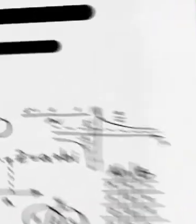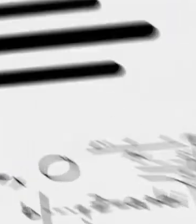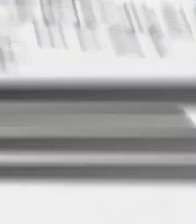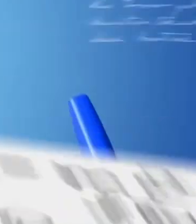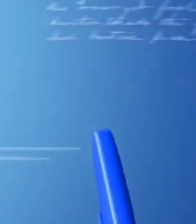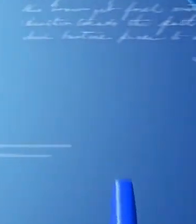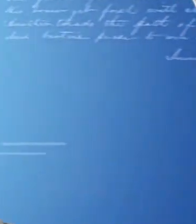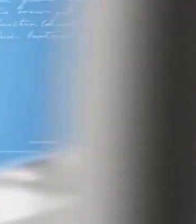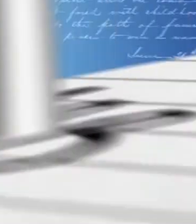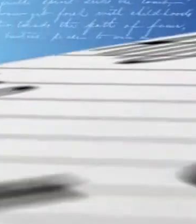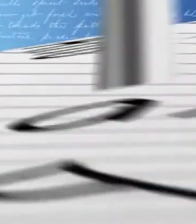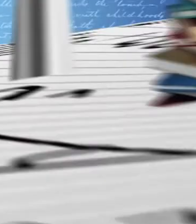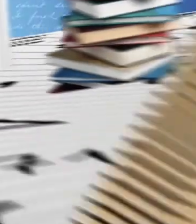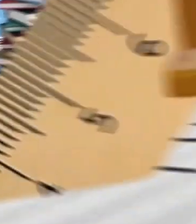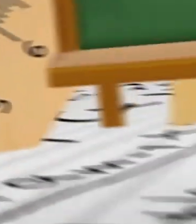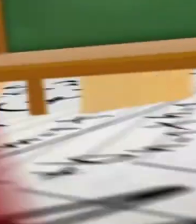Muzica